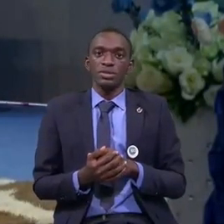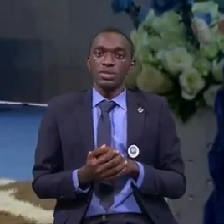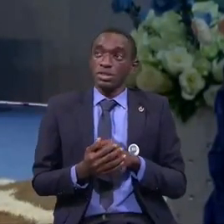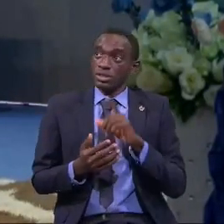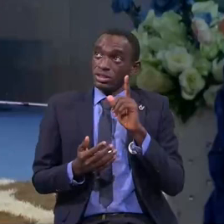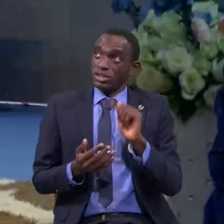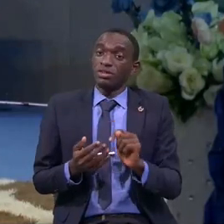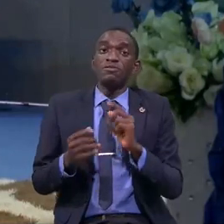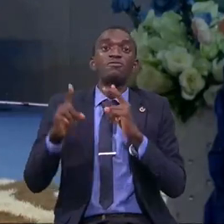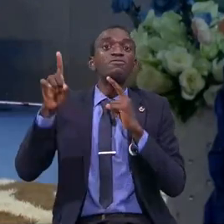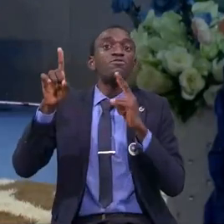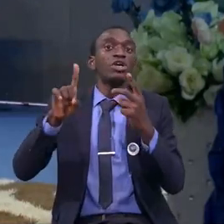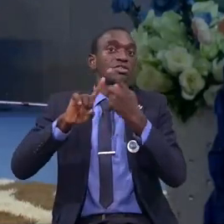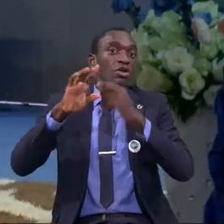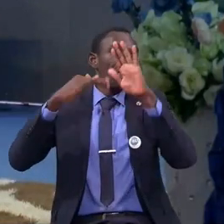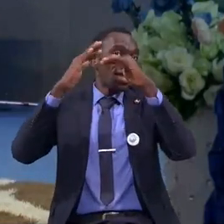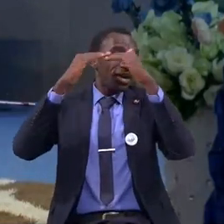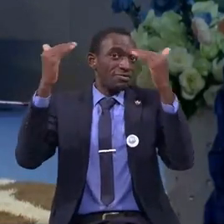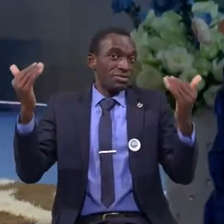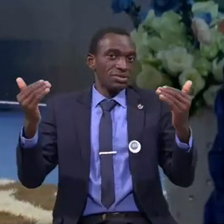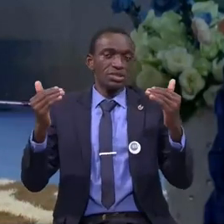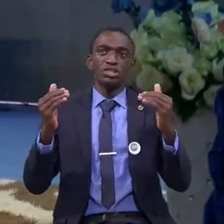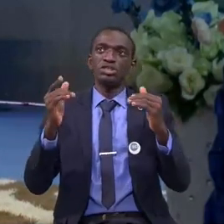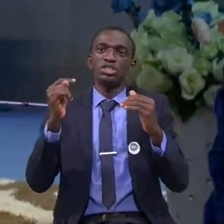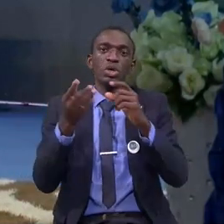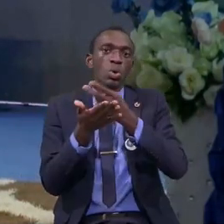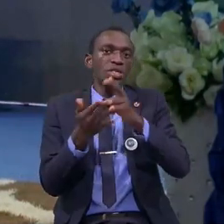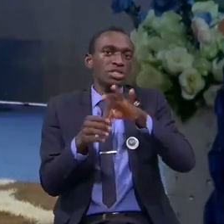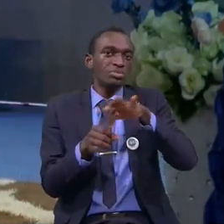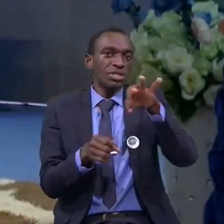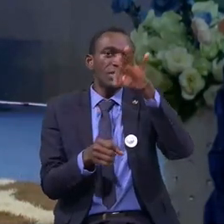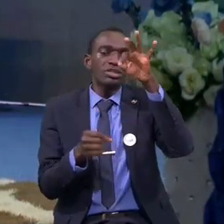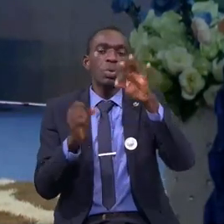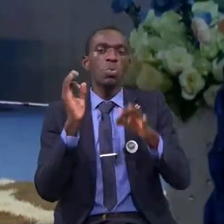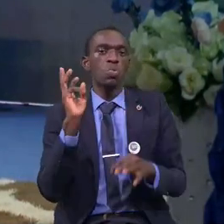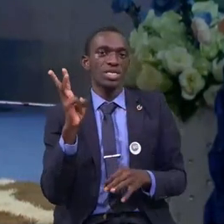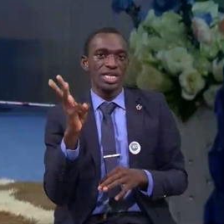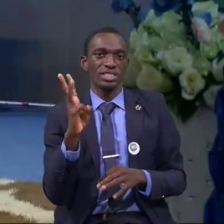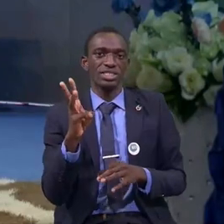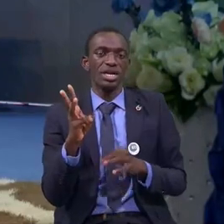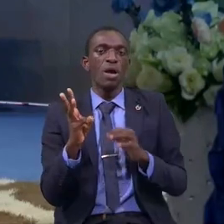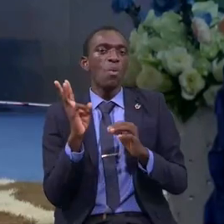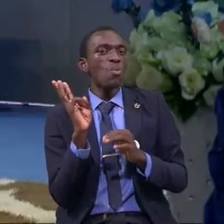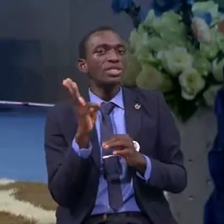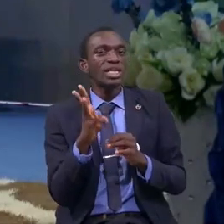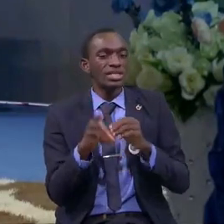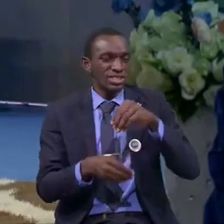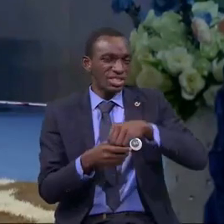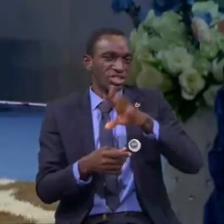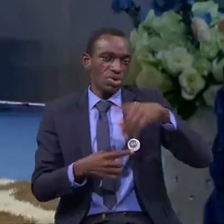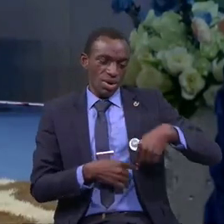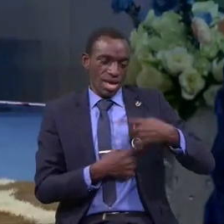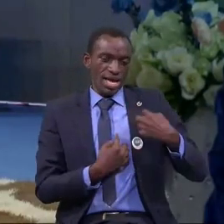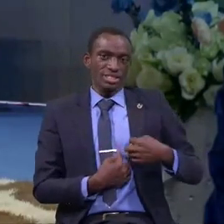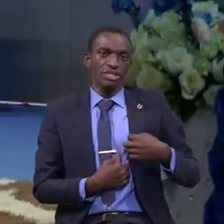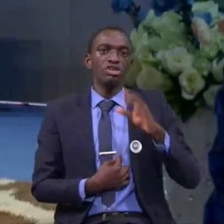La voix du ciel, le témoignage de l'Esprit de Dieu, rendant témoignage